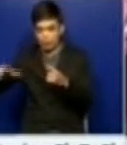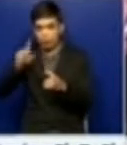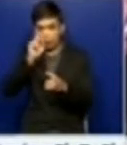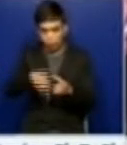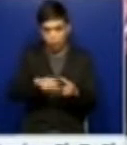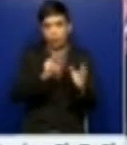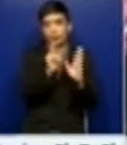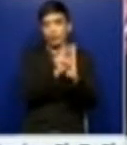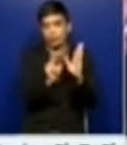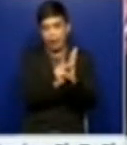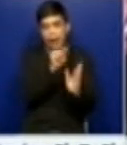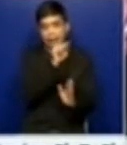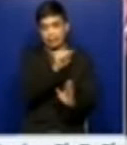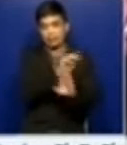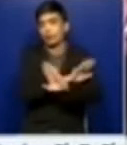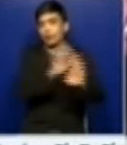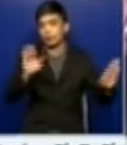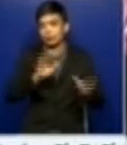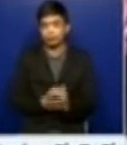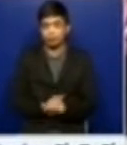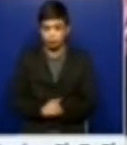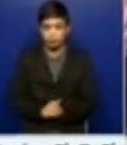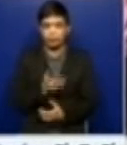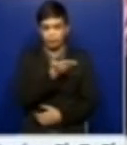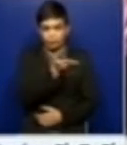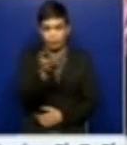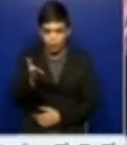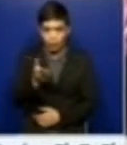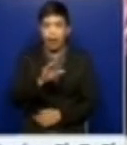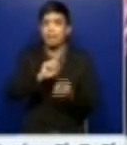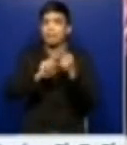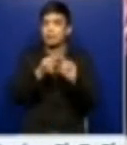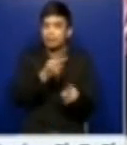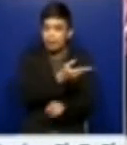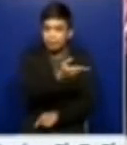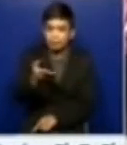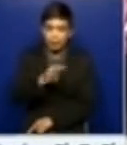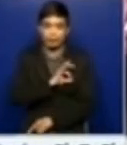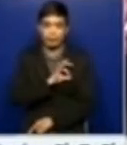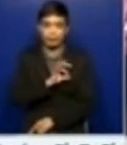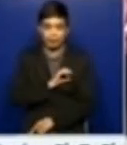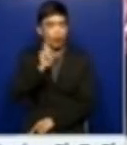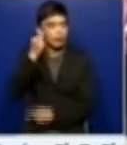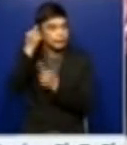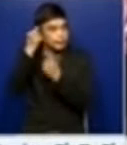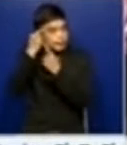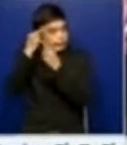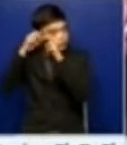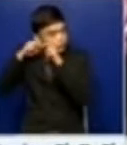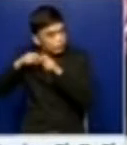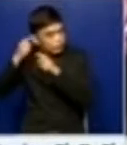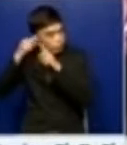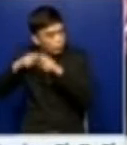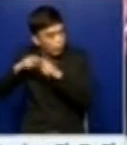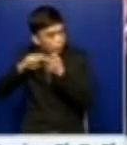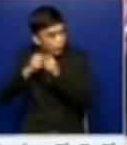านี้ก็เพียงแต่ว่าอยากให้เพื่อนสมาชิกรัฐสภาทั้งหลายลองไปไตร่ตรองดูว่าปัญหาของรัฐธรรมนูญมันเกิด